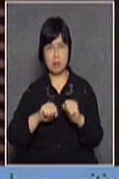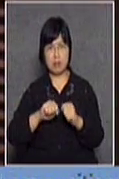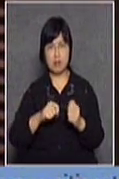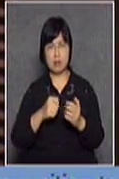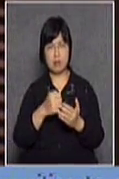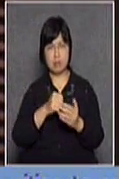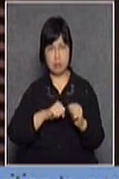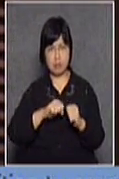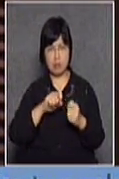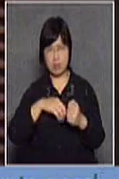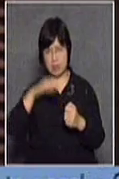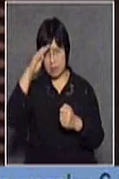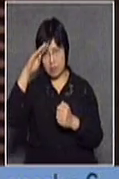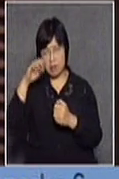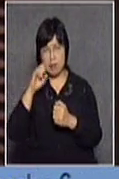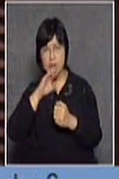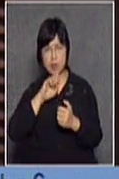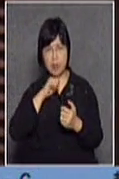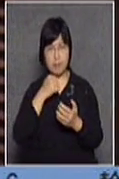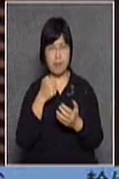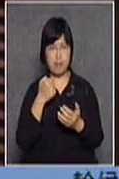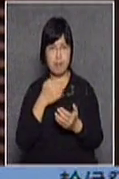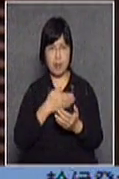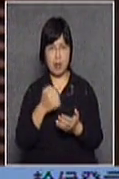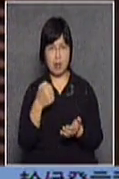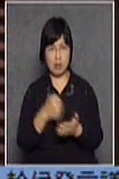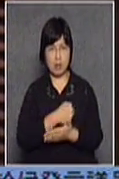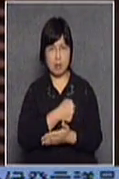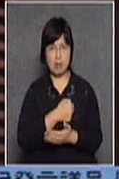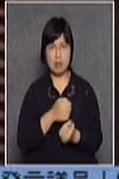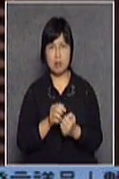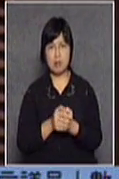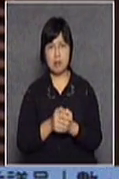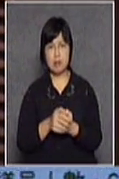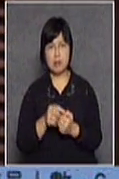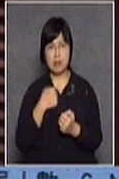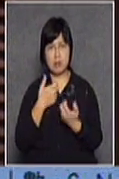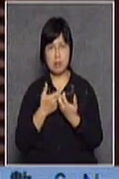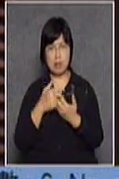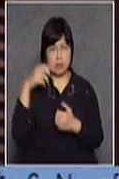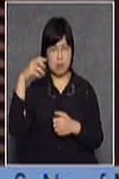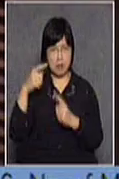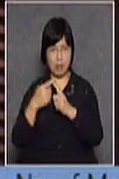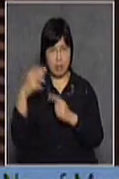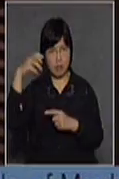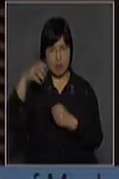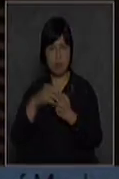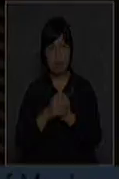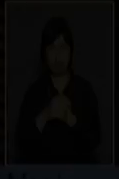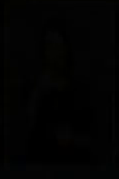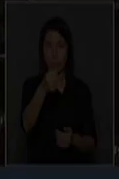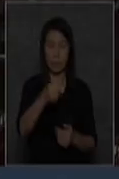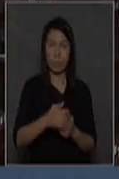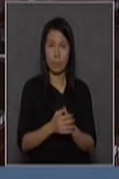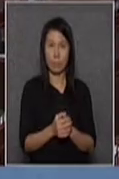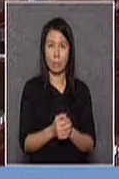員呢，是講成有牌爛仔，這個是對警務人員一個很大的侮辱。 陳嘉南議員，